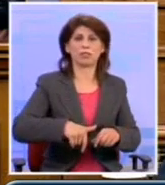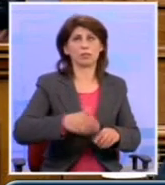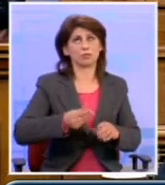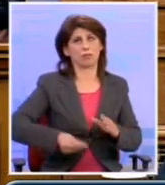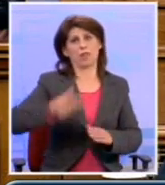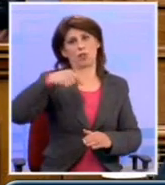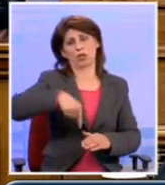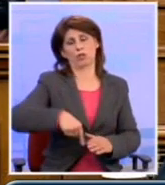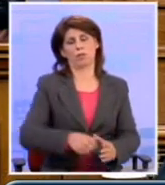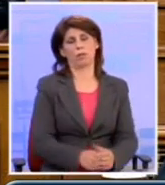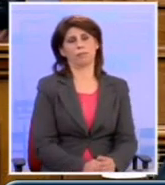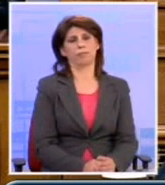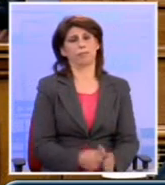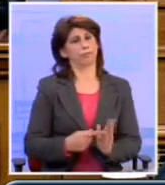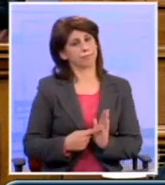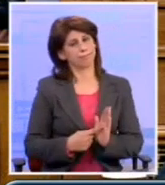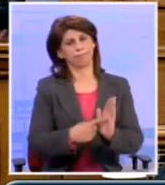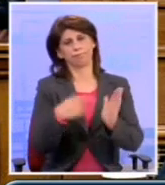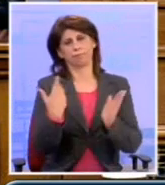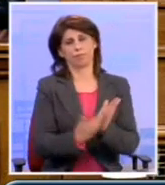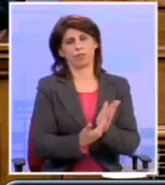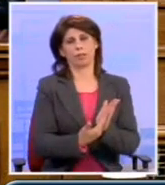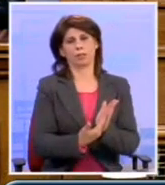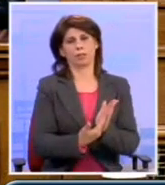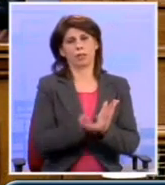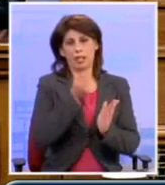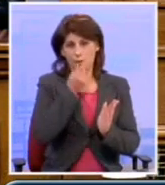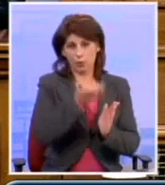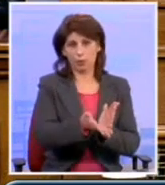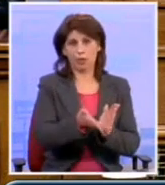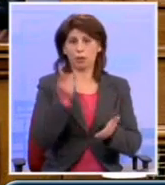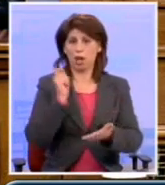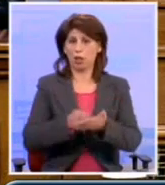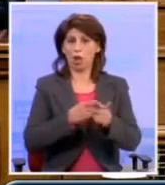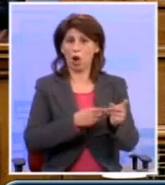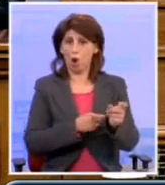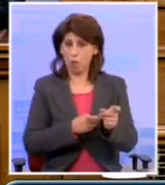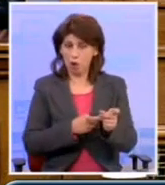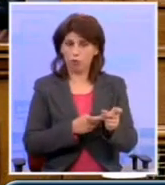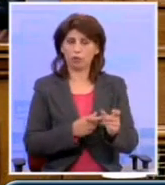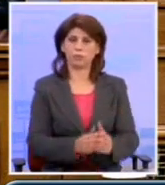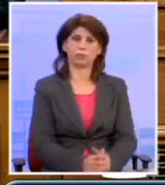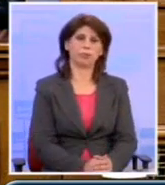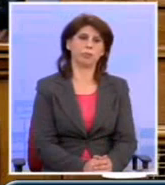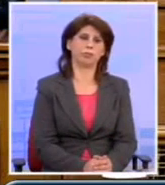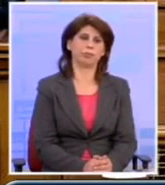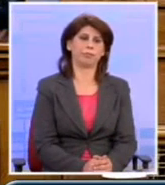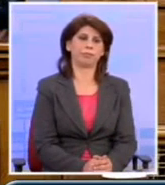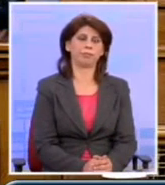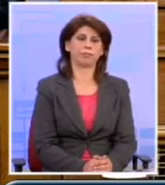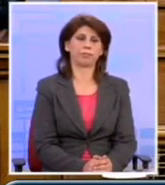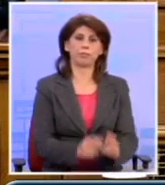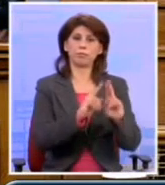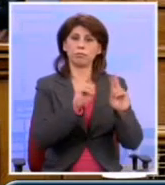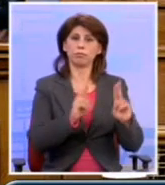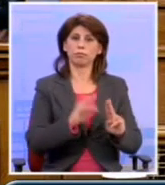αποκορύφωση. Αποκαλυπτικά είναι τα στοιχεία για τη Συμβουλή των Δαπανών εισαγωγές όπλων. Και μάλιστα από το